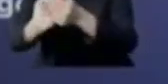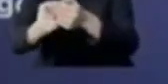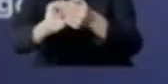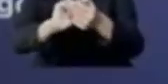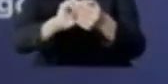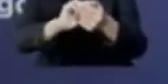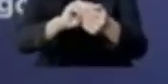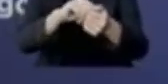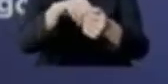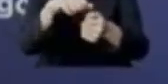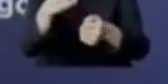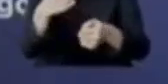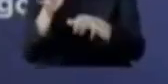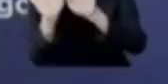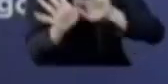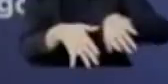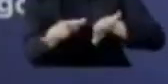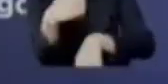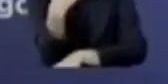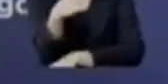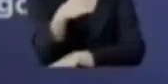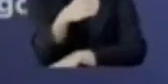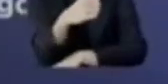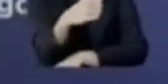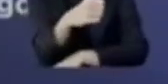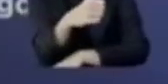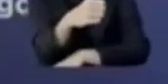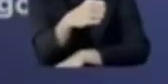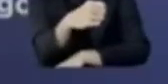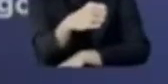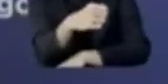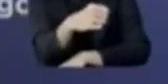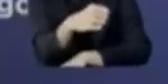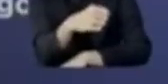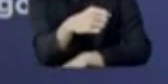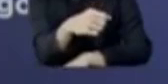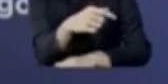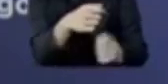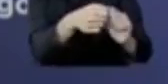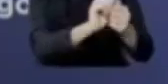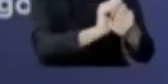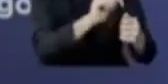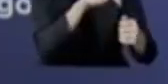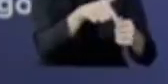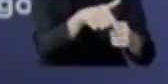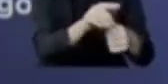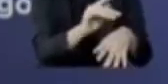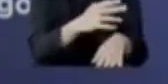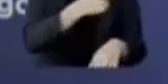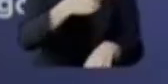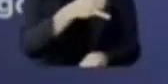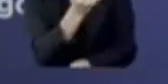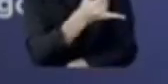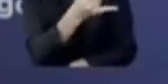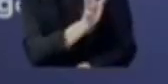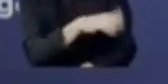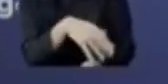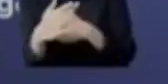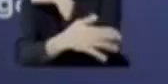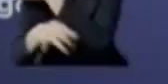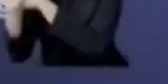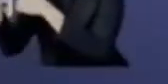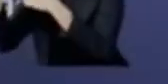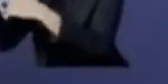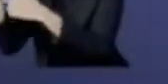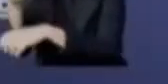bisa diabaikan dan tidak bisa dianggap lebih jelek dibanding negara yang lain. Semisal Jakarta, kita